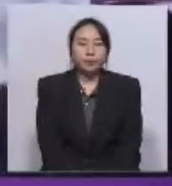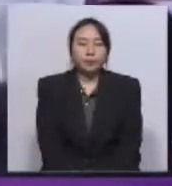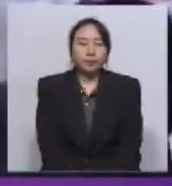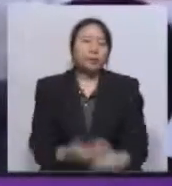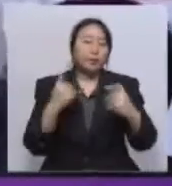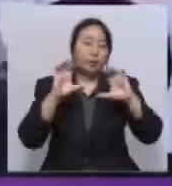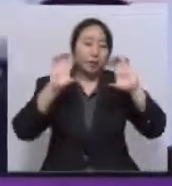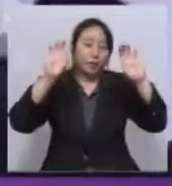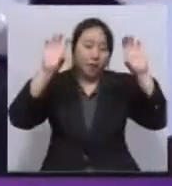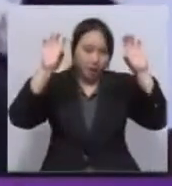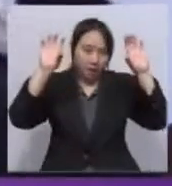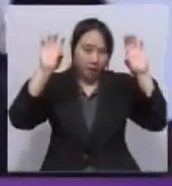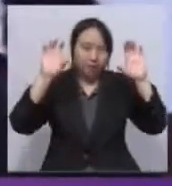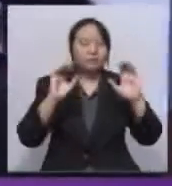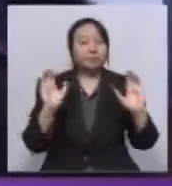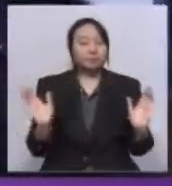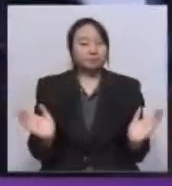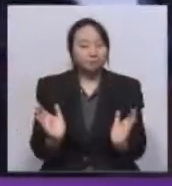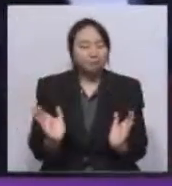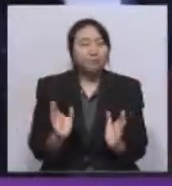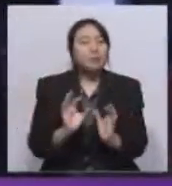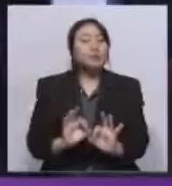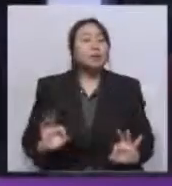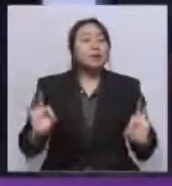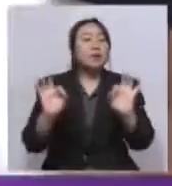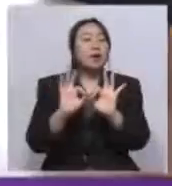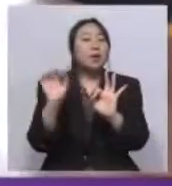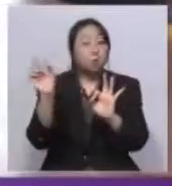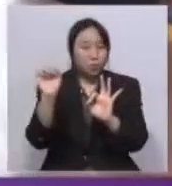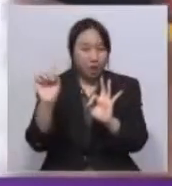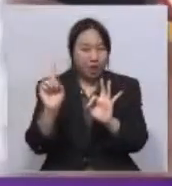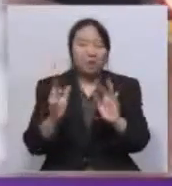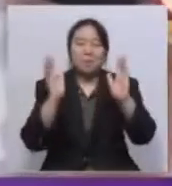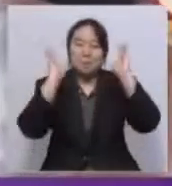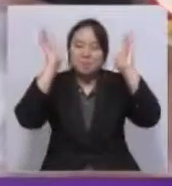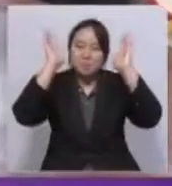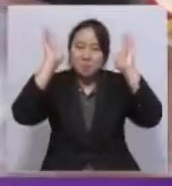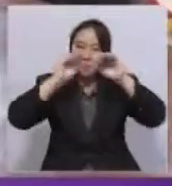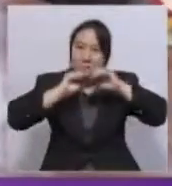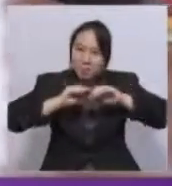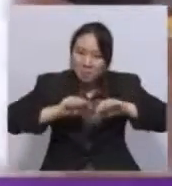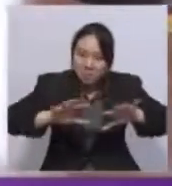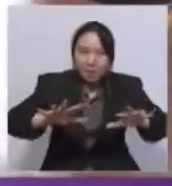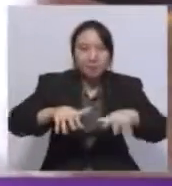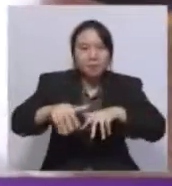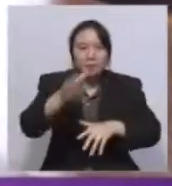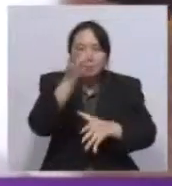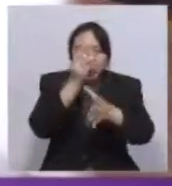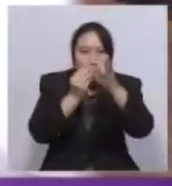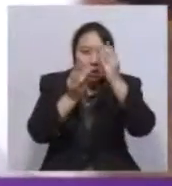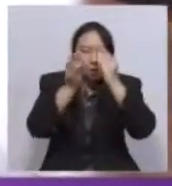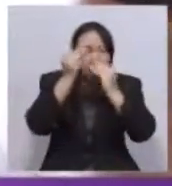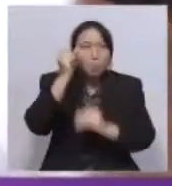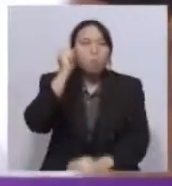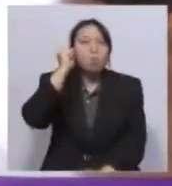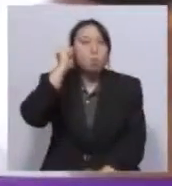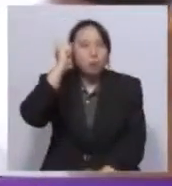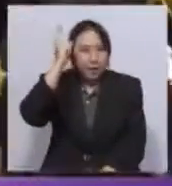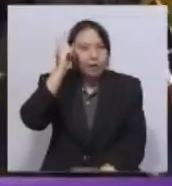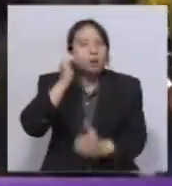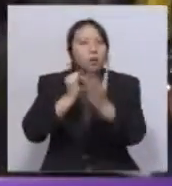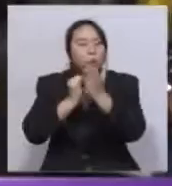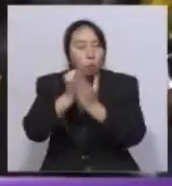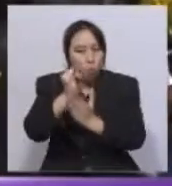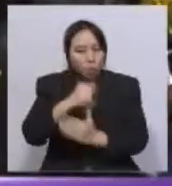รัฐบาลได้ความสำคัญกับการประชาสัมพันธ์และการสร้างการรับรู้ความเข้าใจที่ถูกต้องแก่ประชาชนเกี่ยวกับการ